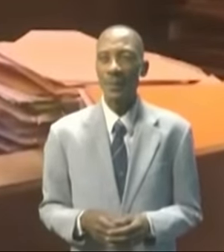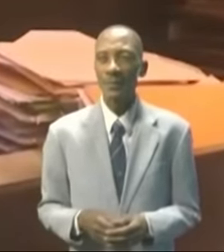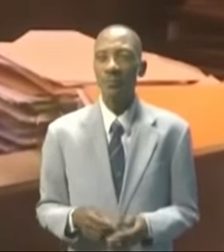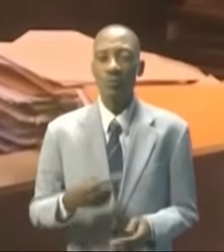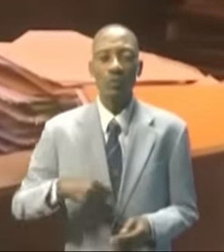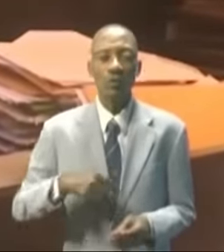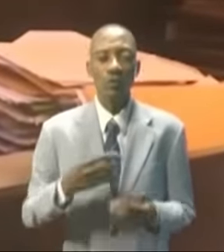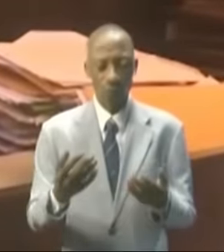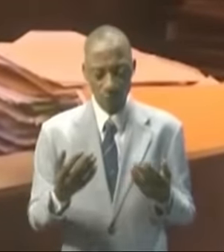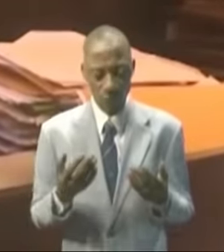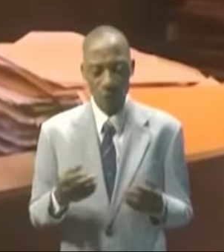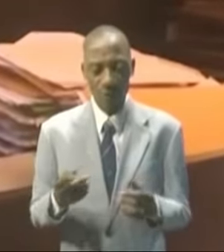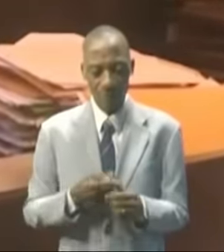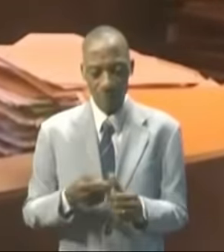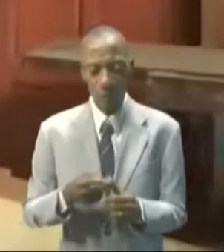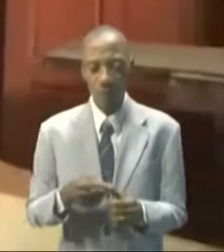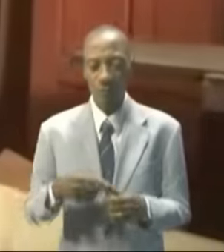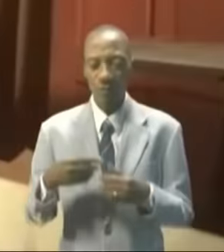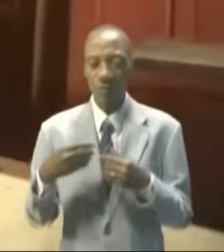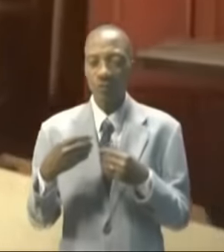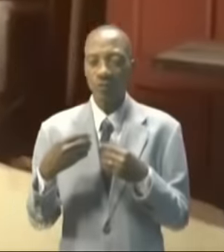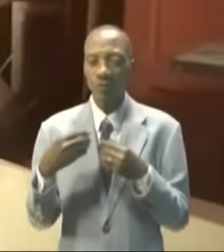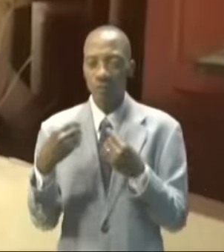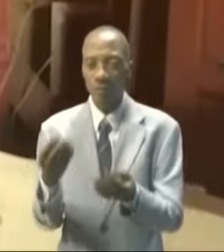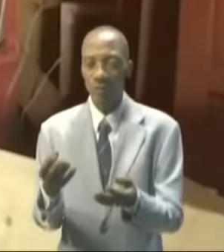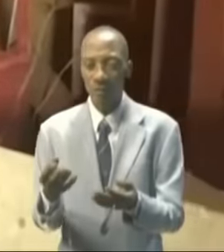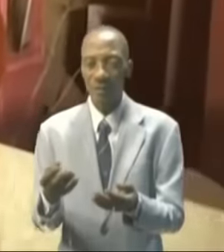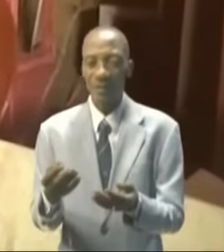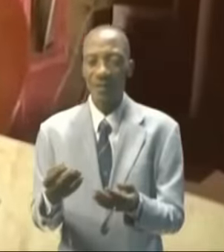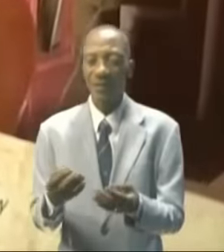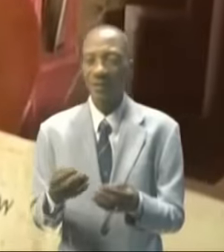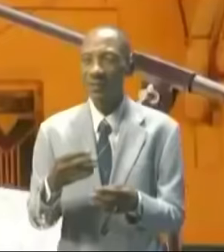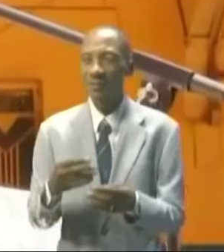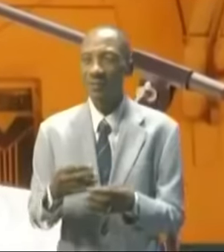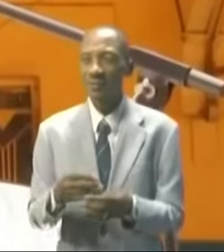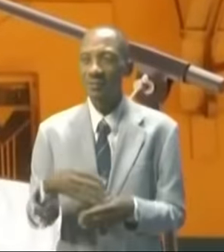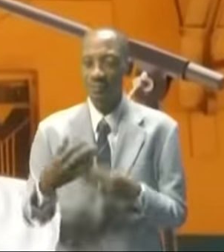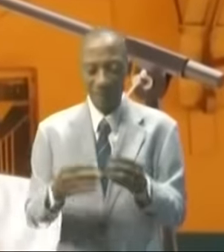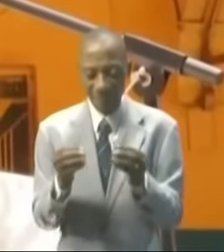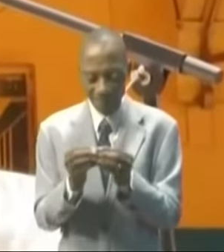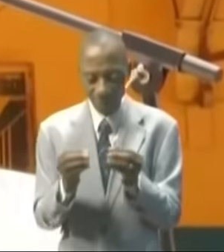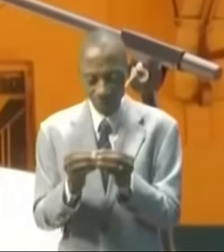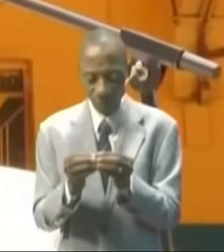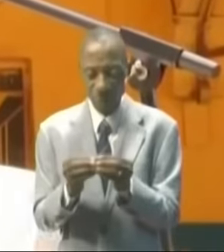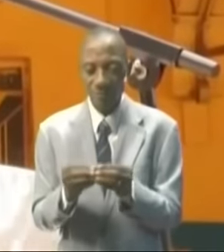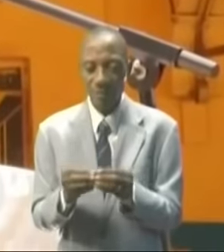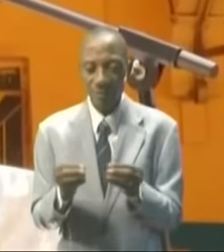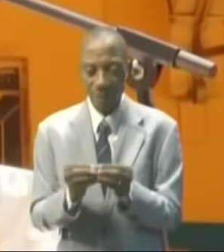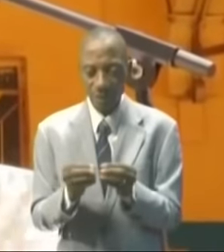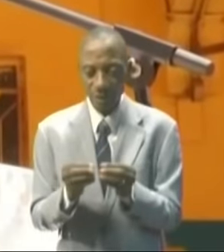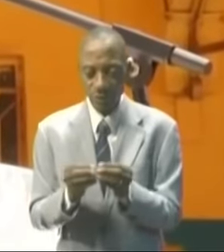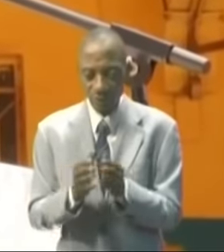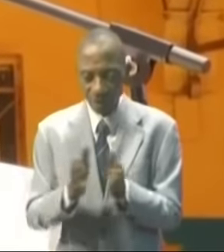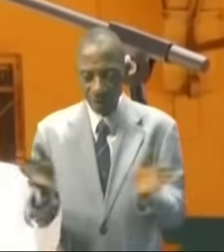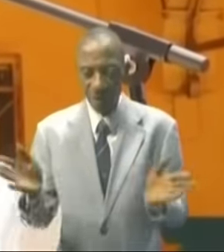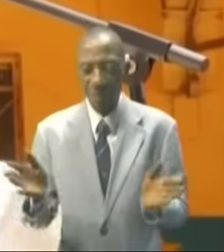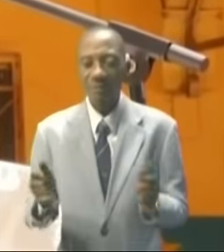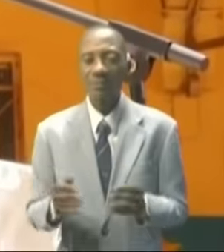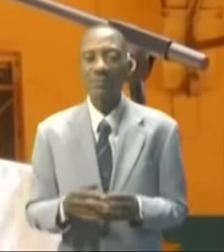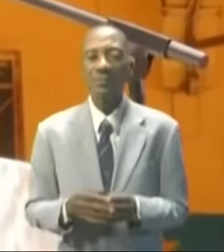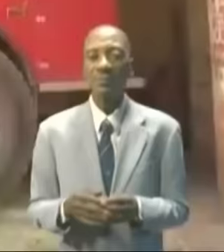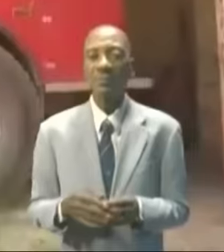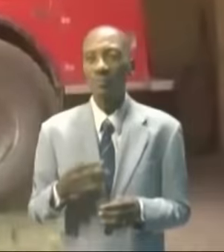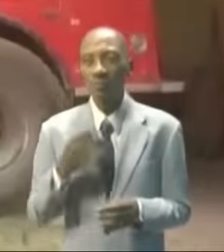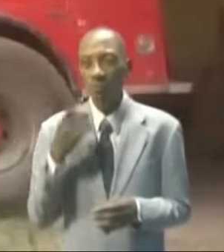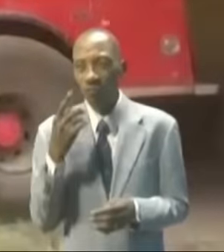l'atelier mécanique qui a été rénové. Ces ateliers sont l'initiative du maire de la ville de Likasi, Henri Mungomba